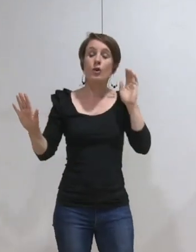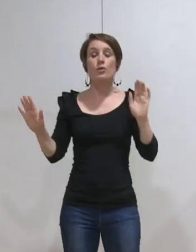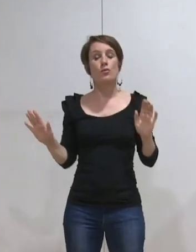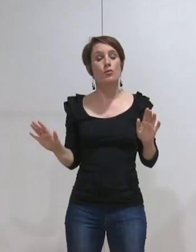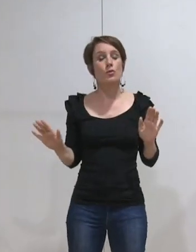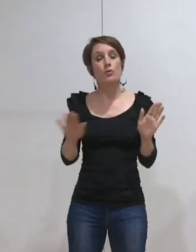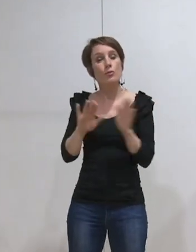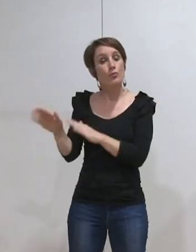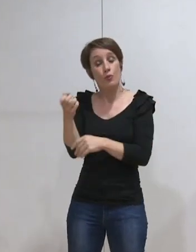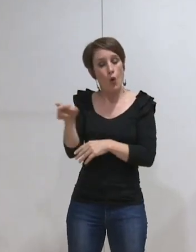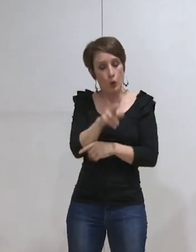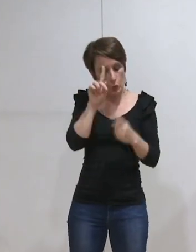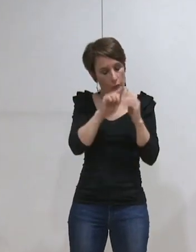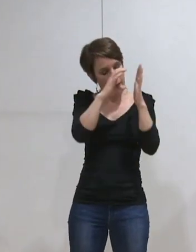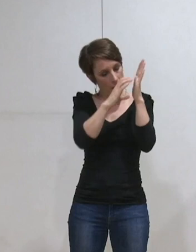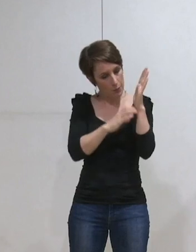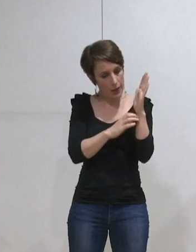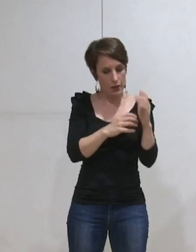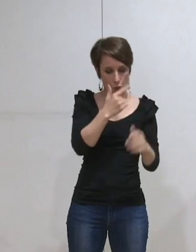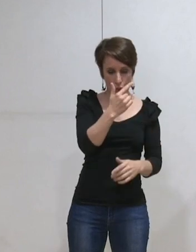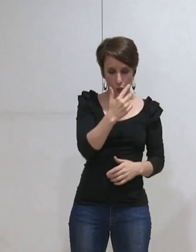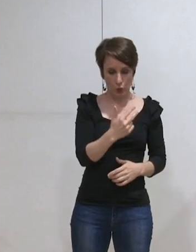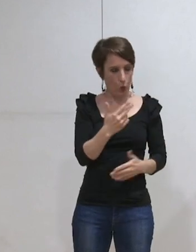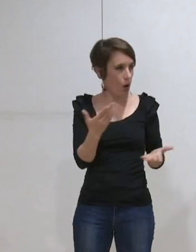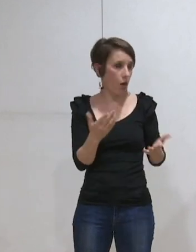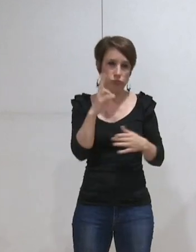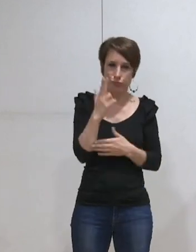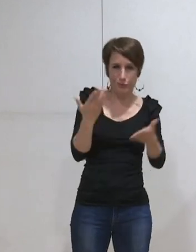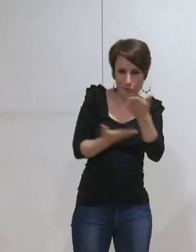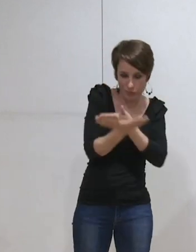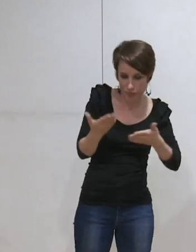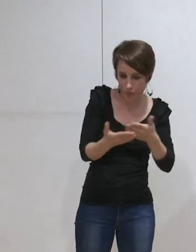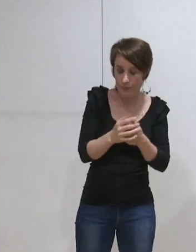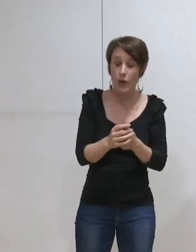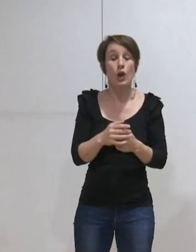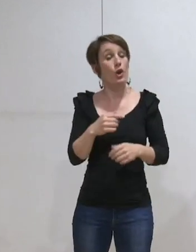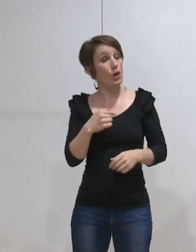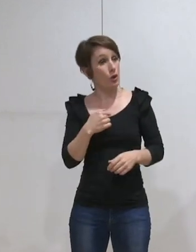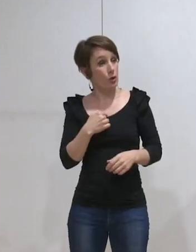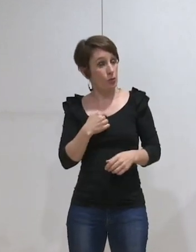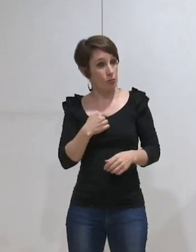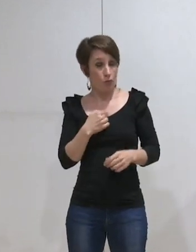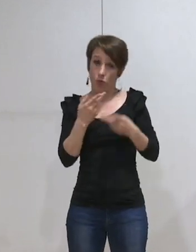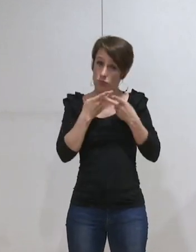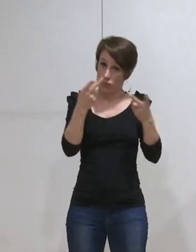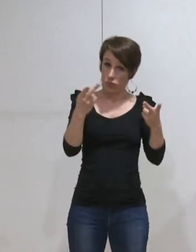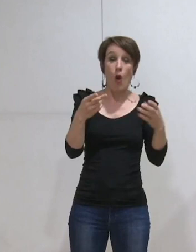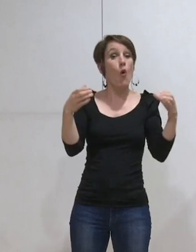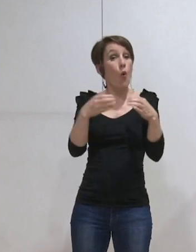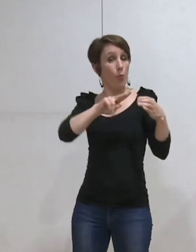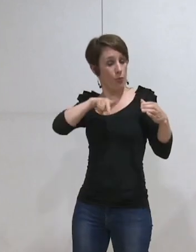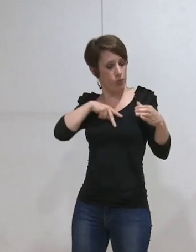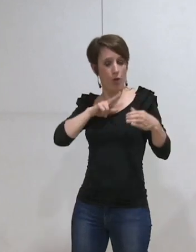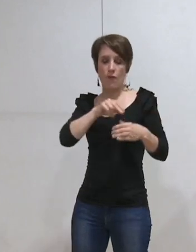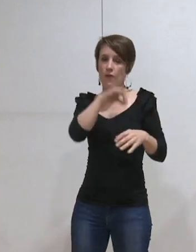ouvert le débat et euh vous dire d'emblé que notre groupe votera pour ces deux